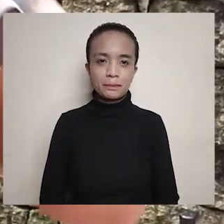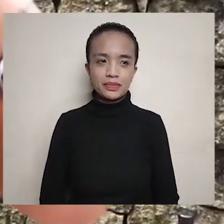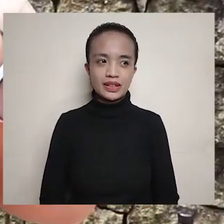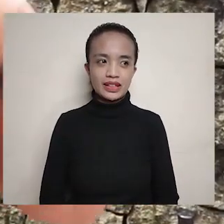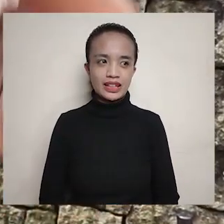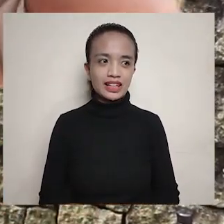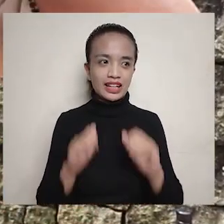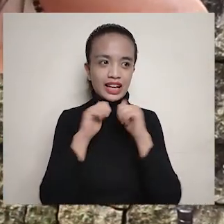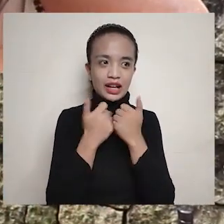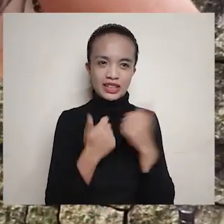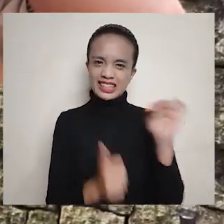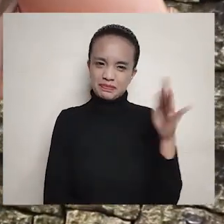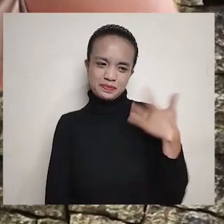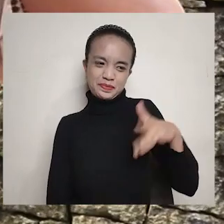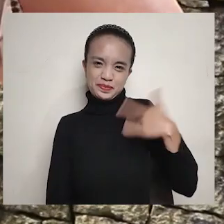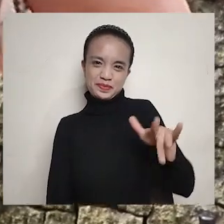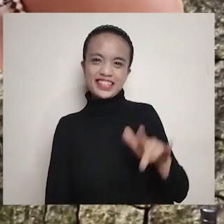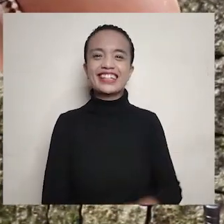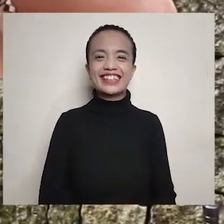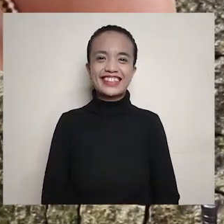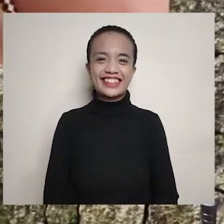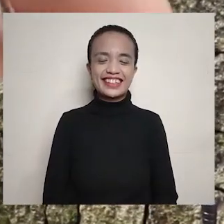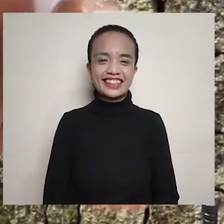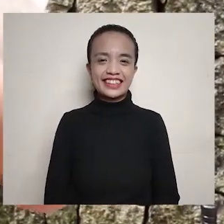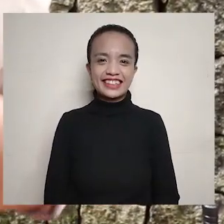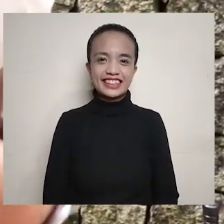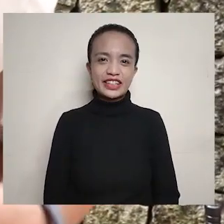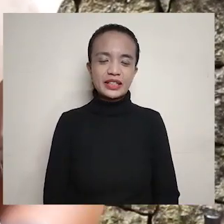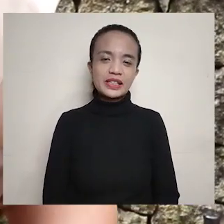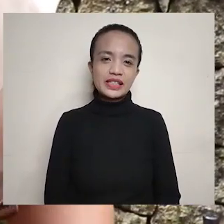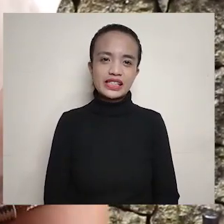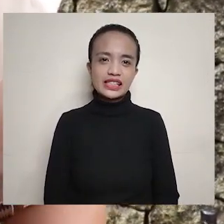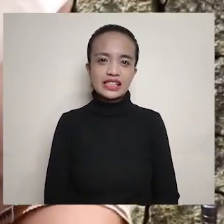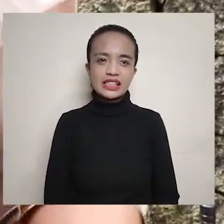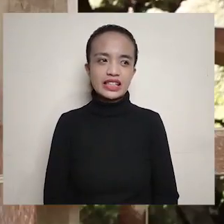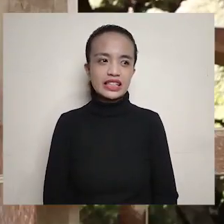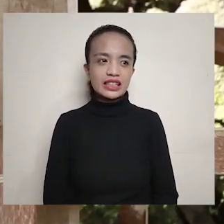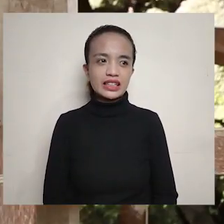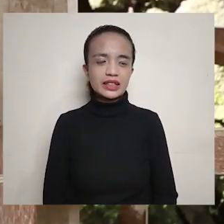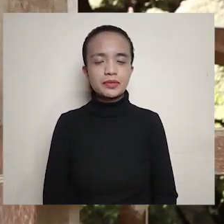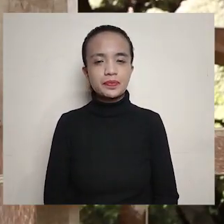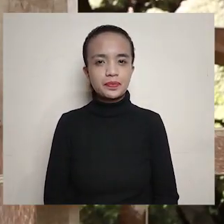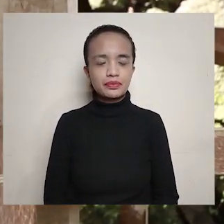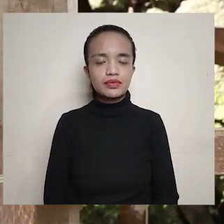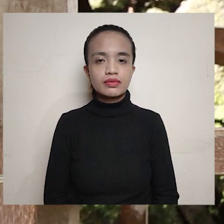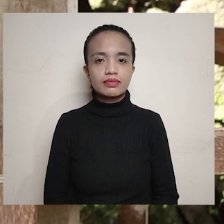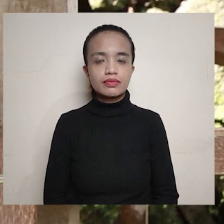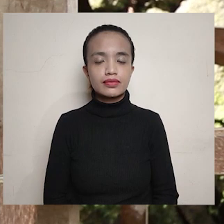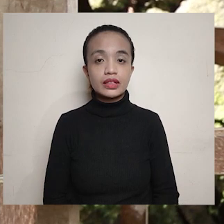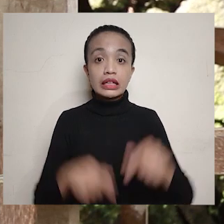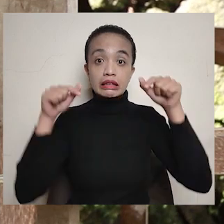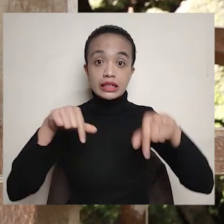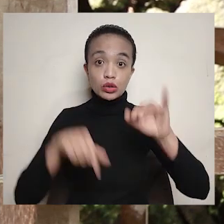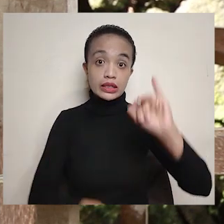Nax, paano ba mga passionista? Hindi well represented ang mga